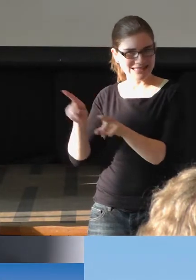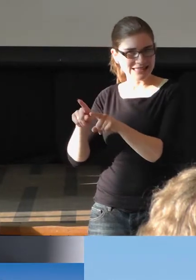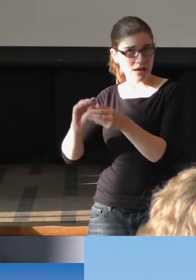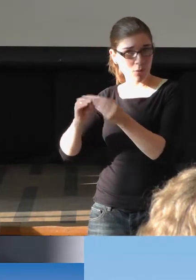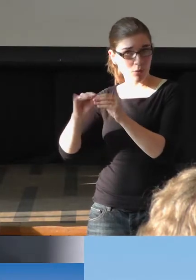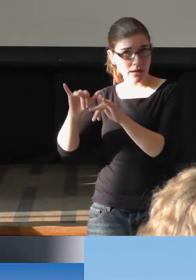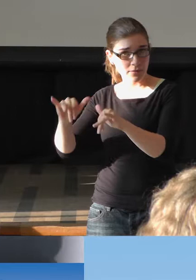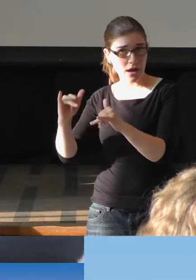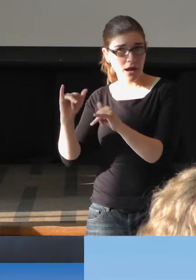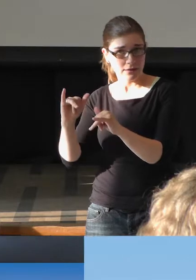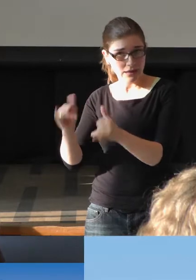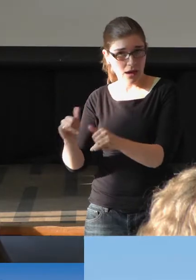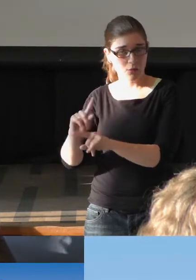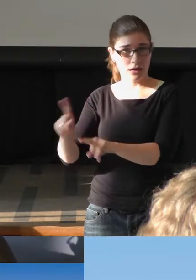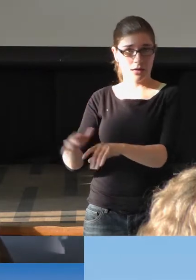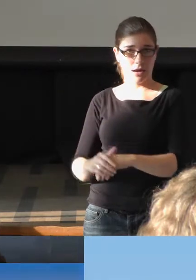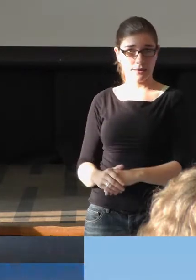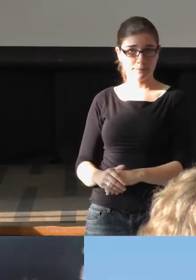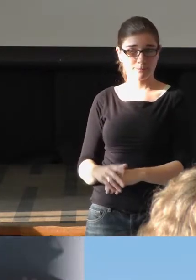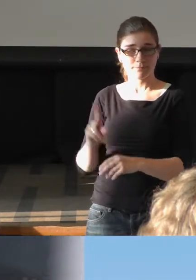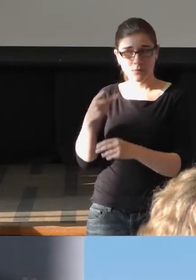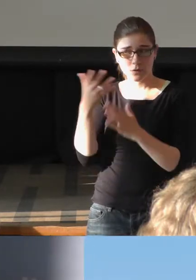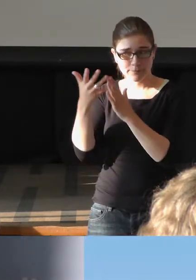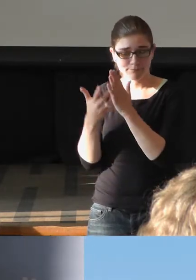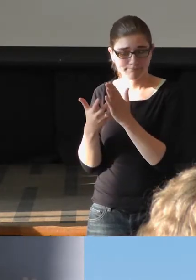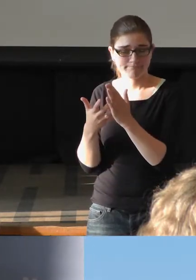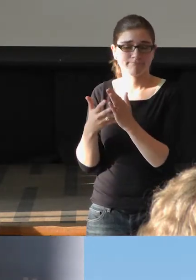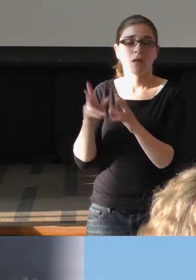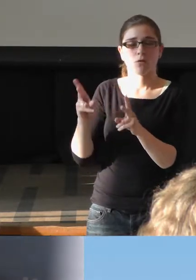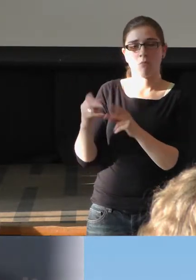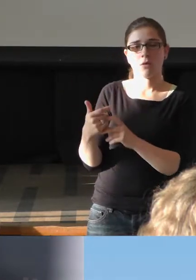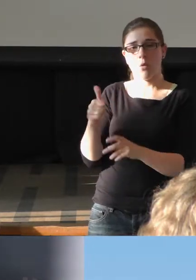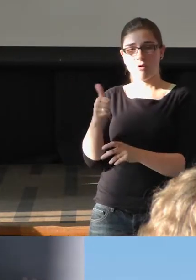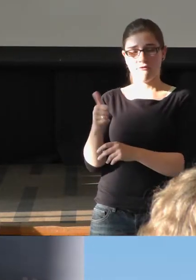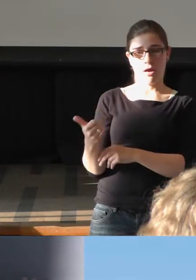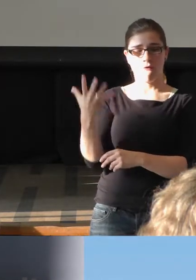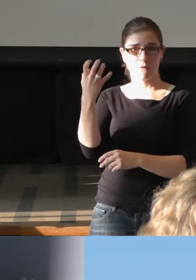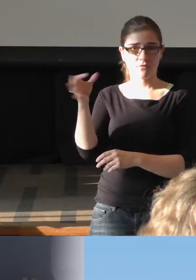eine positive Familienanamnese haben, man schätzt ungefähr 50 Prozent.